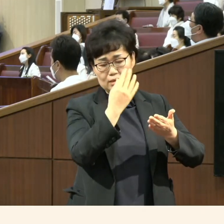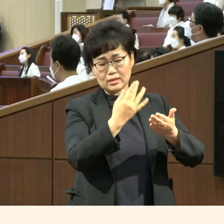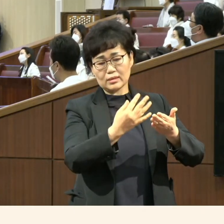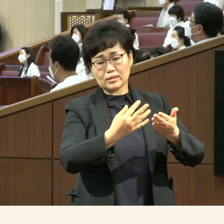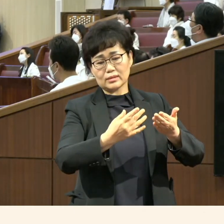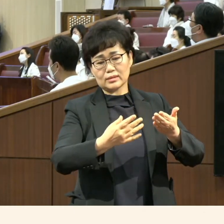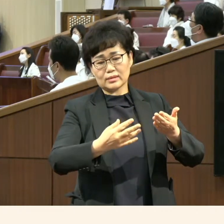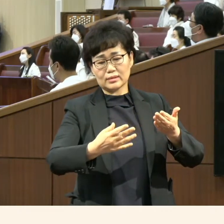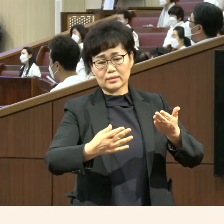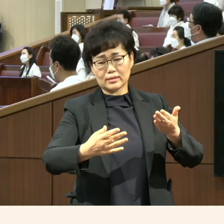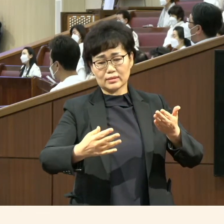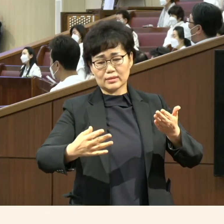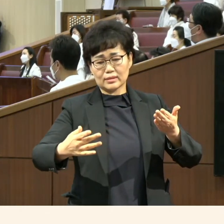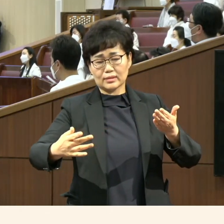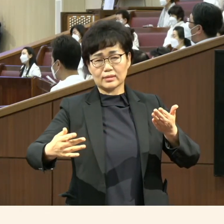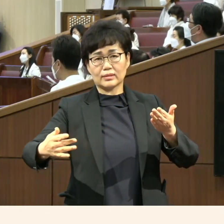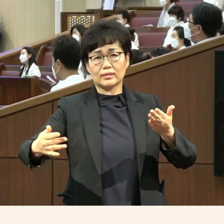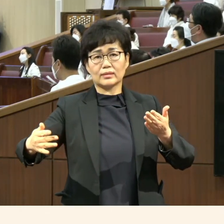피를